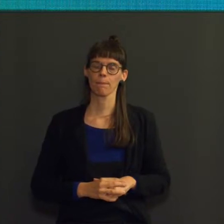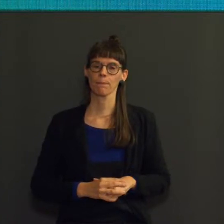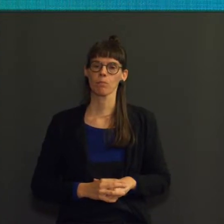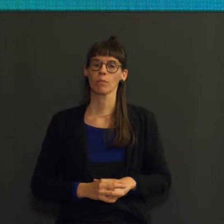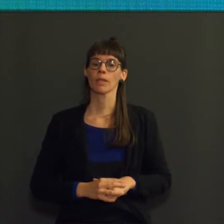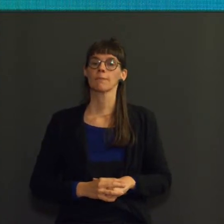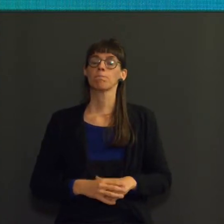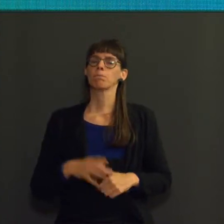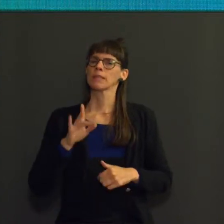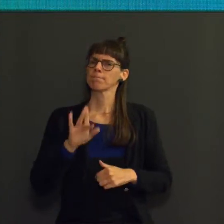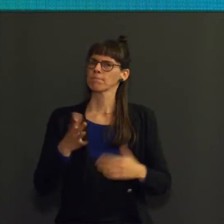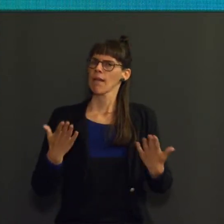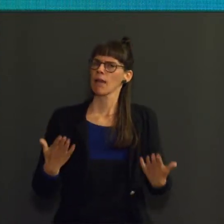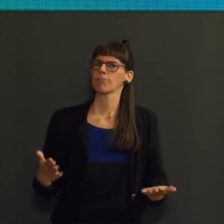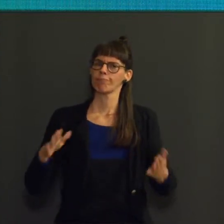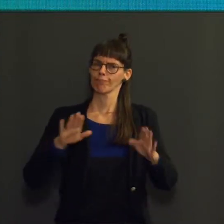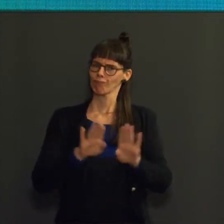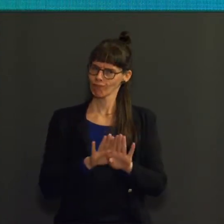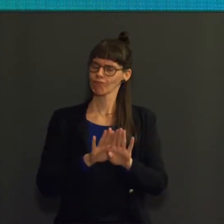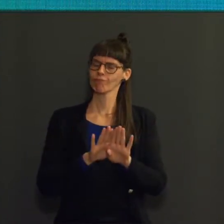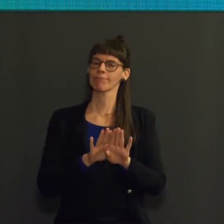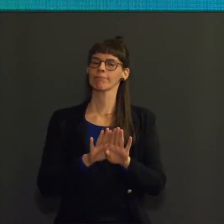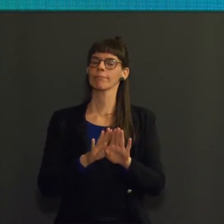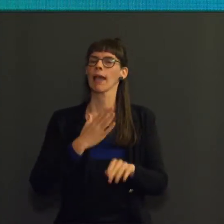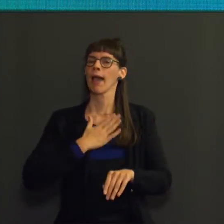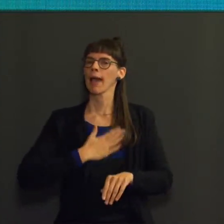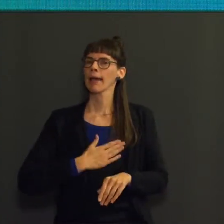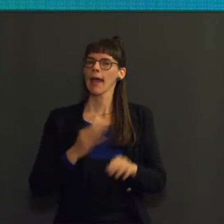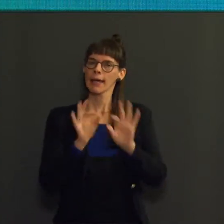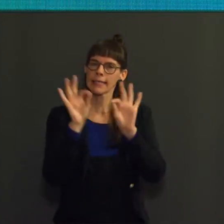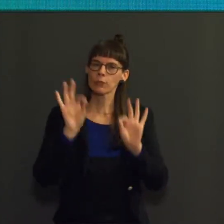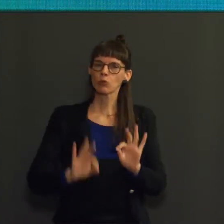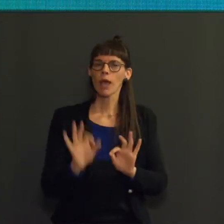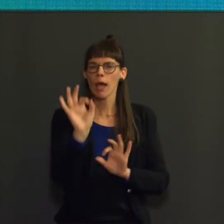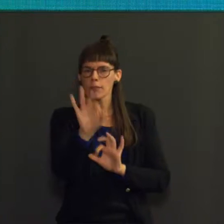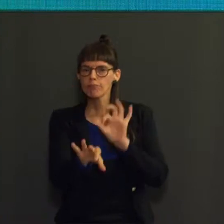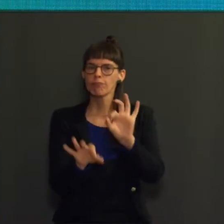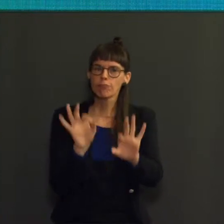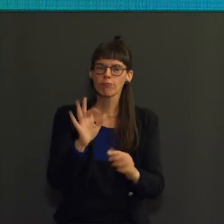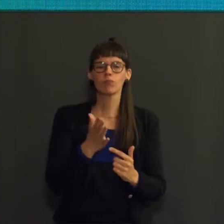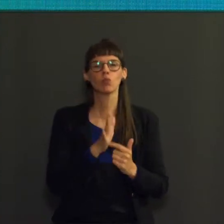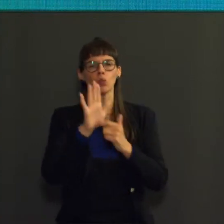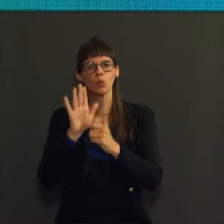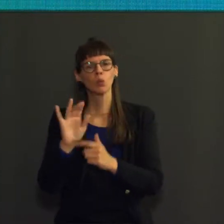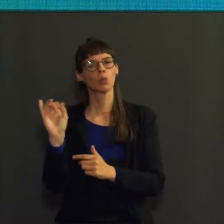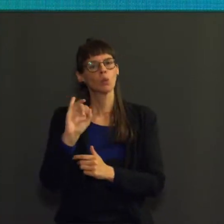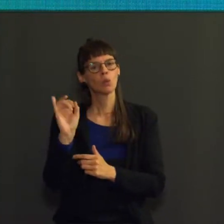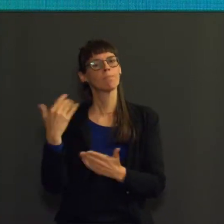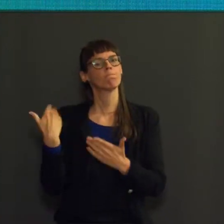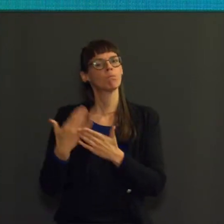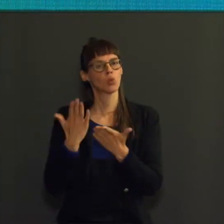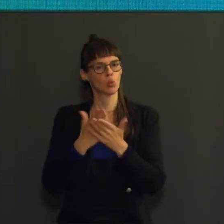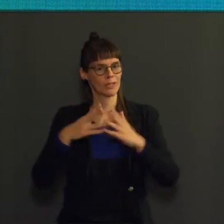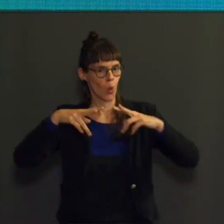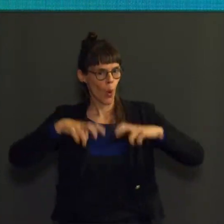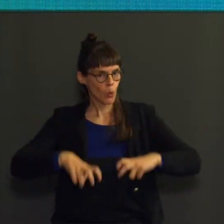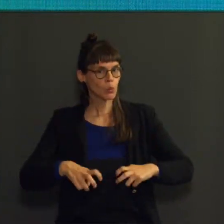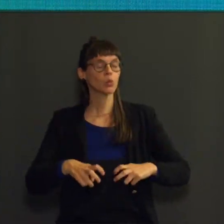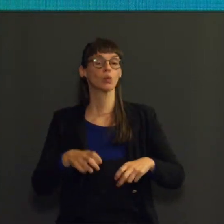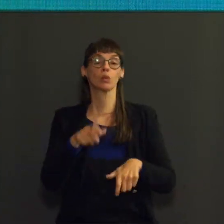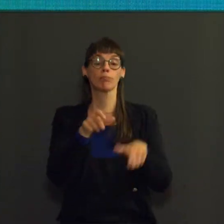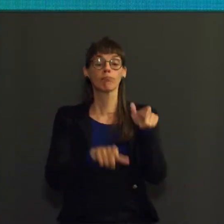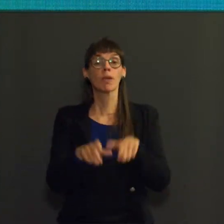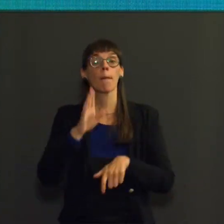Om af te sluiten zouden we ook nog enkele resultaten willen presenteren over het onderzoek naar antistoffen in de